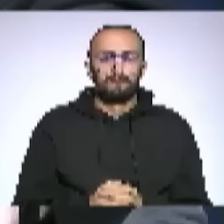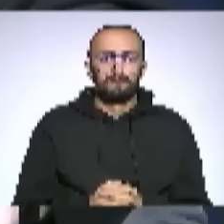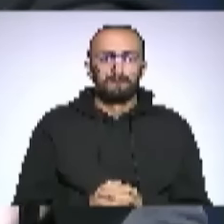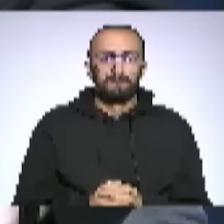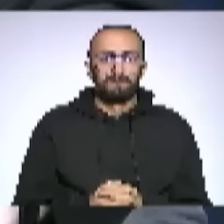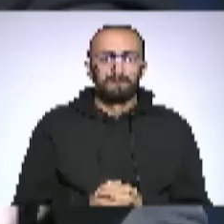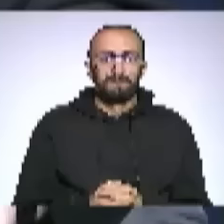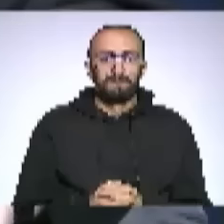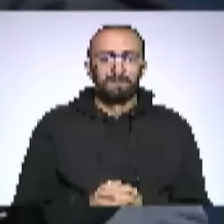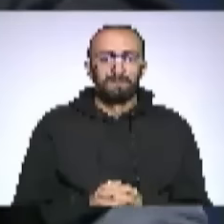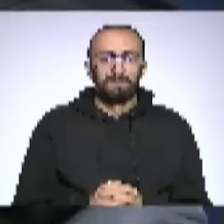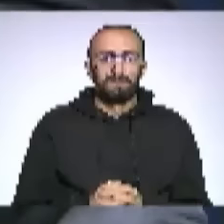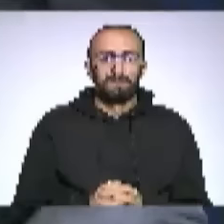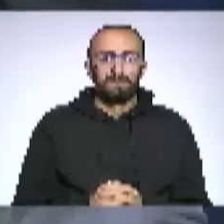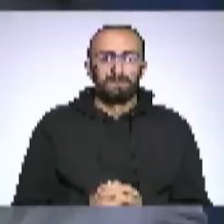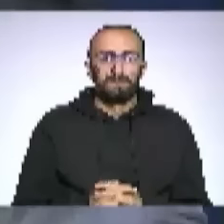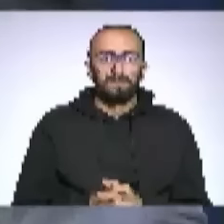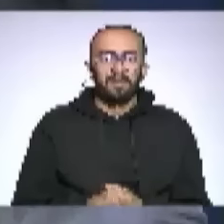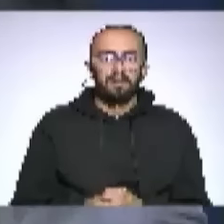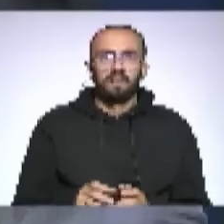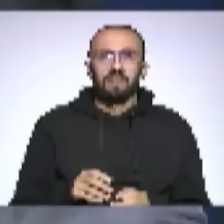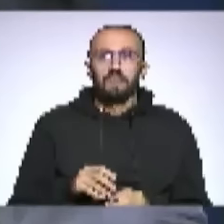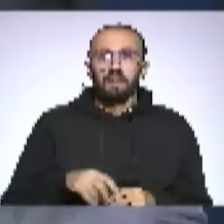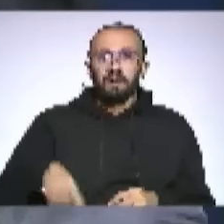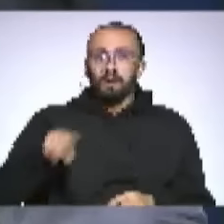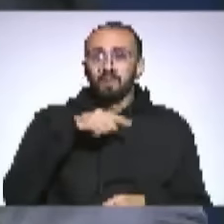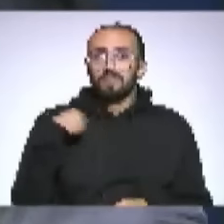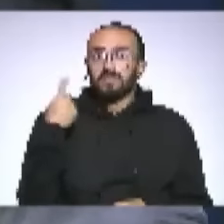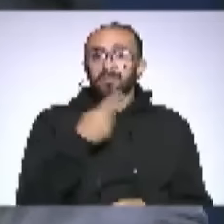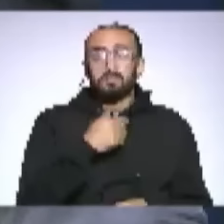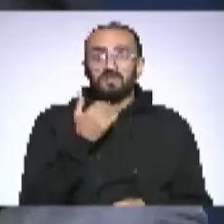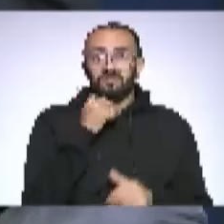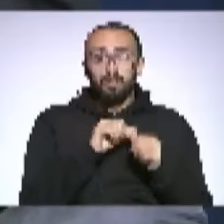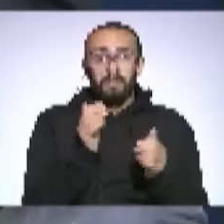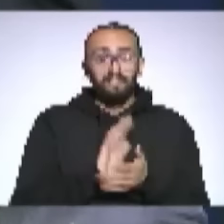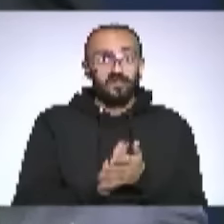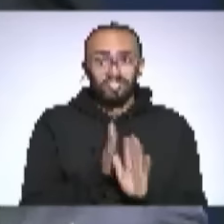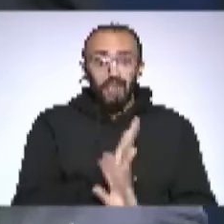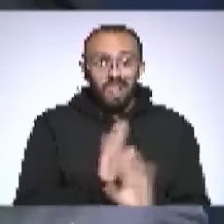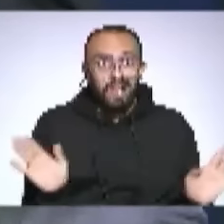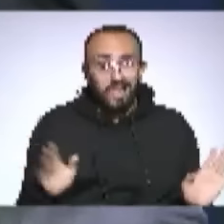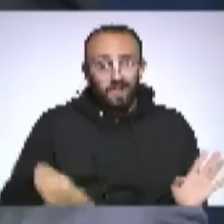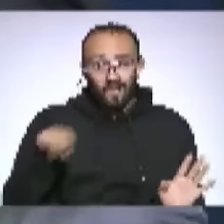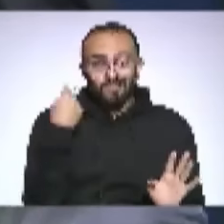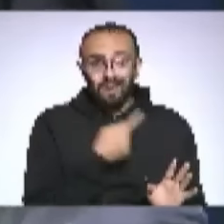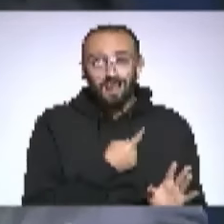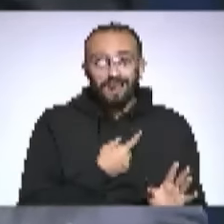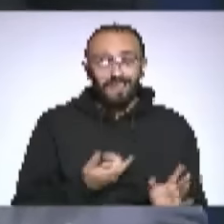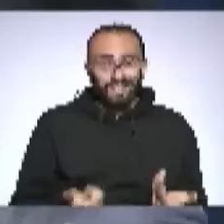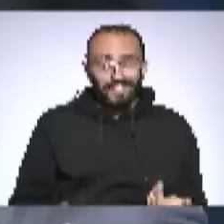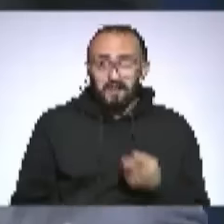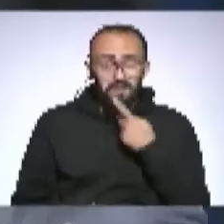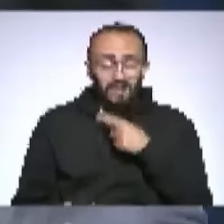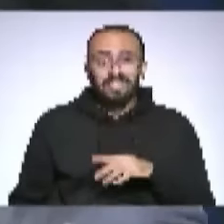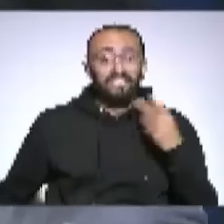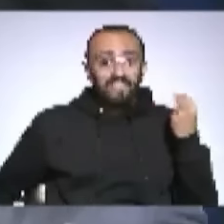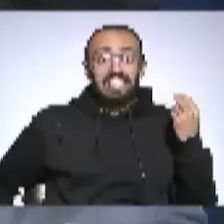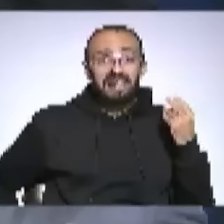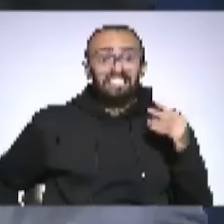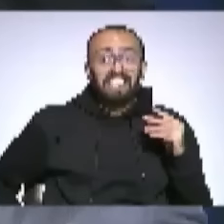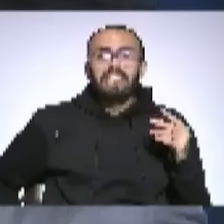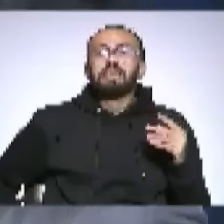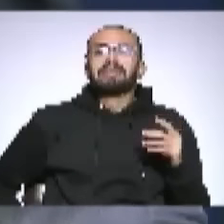مشكلتي انا متجوز في 201 مع ان بروشيه كلها قديسين ما فيهاش طلاق يعني بف لا هو سيدنا صدقني طلعت كتير بس